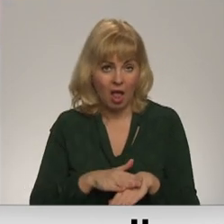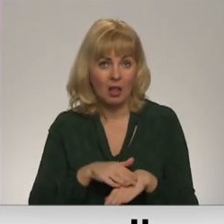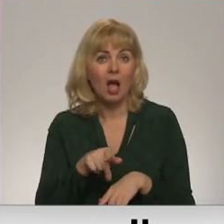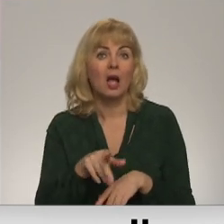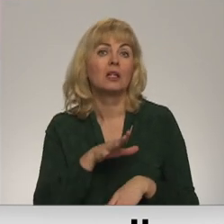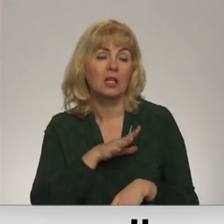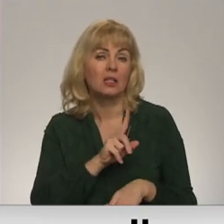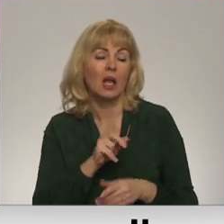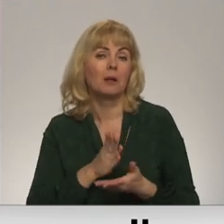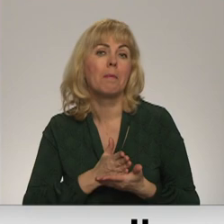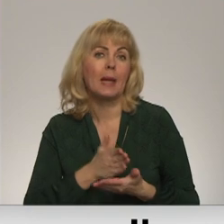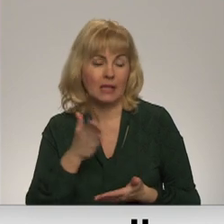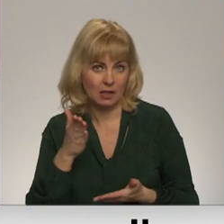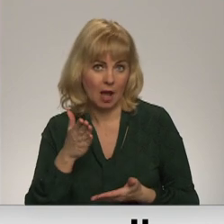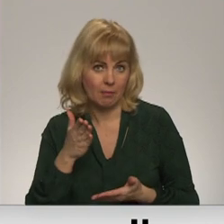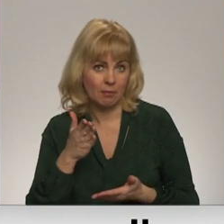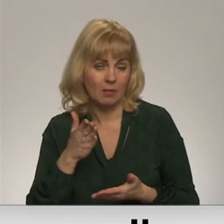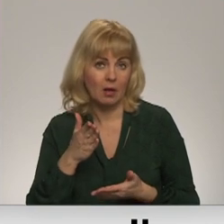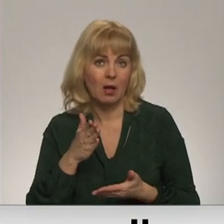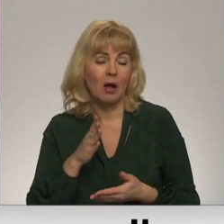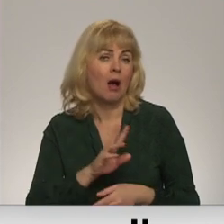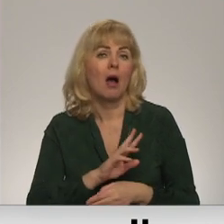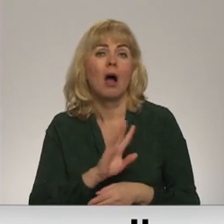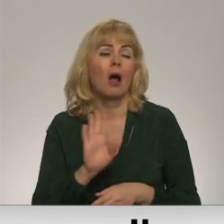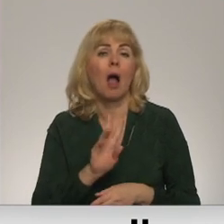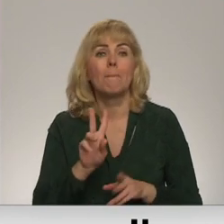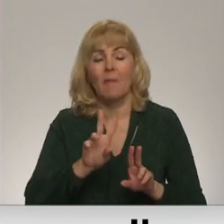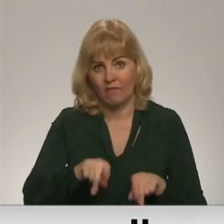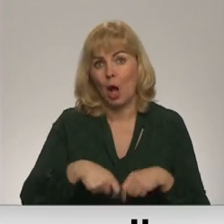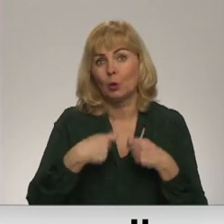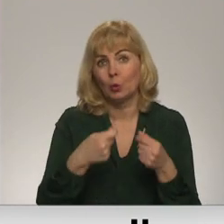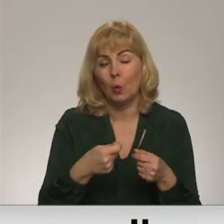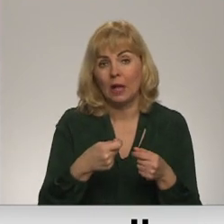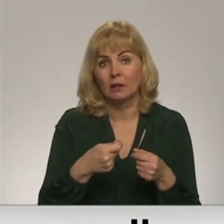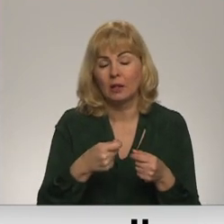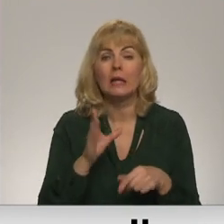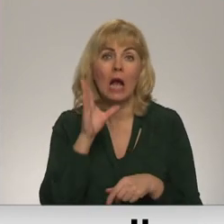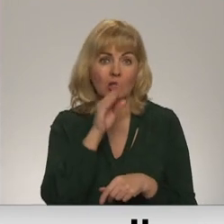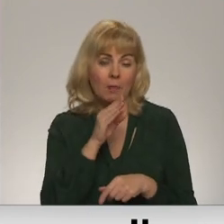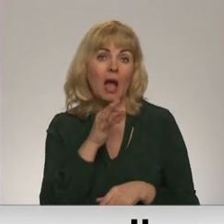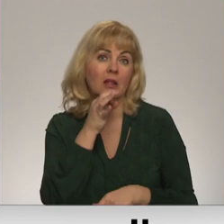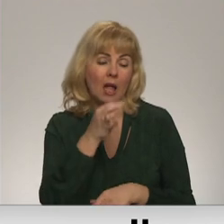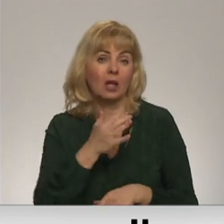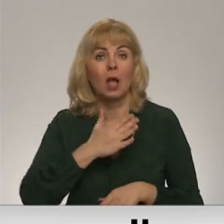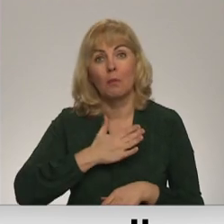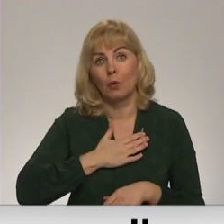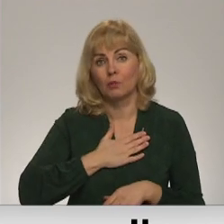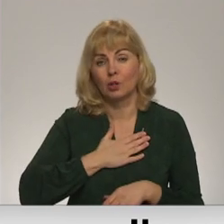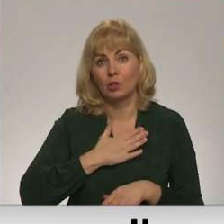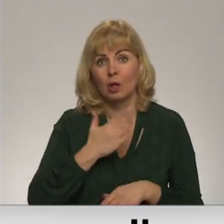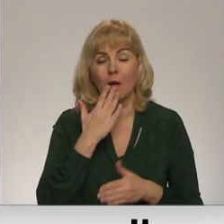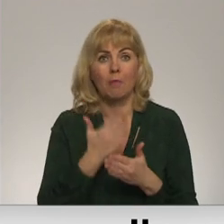tas bīstami. Jo kaut kam tas var dot iespēju teikt, ka mums te rādas,